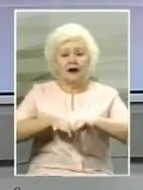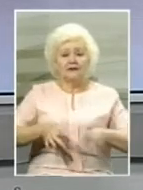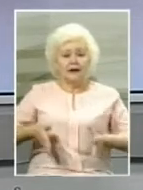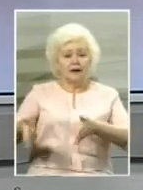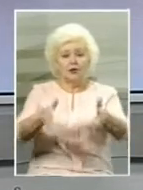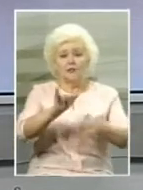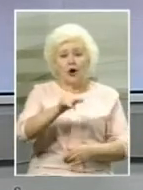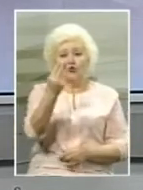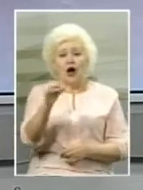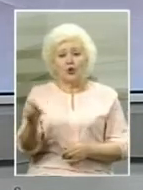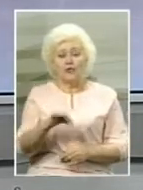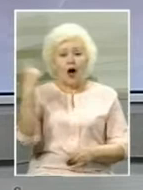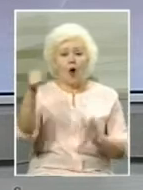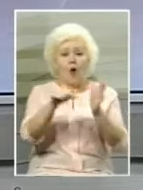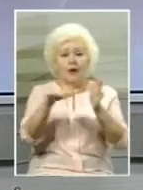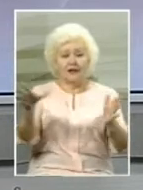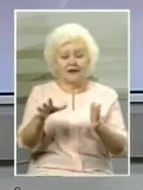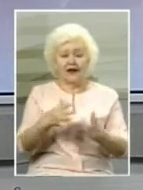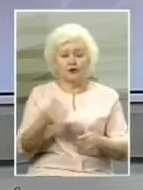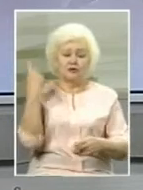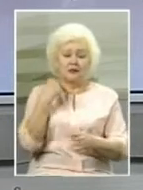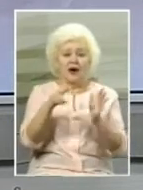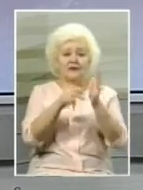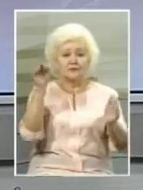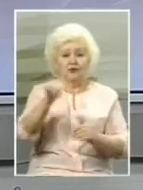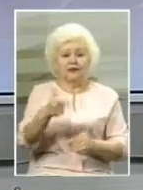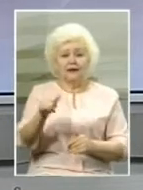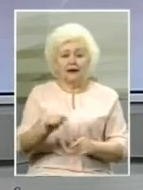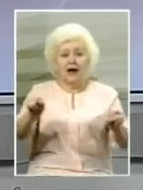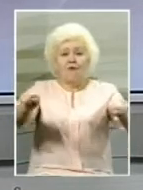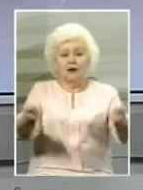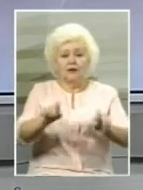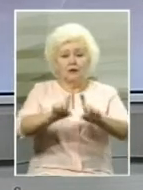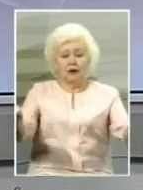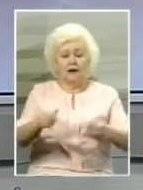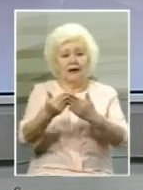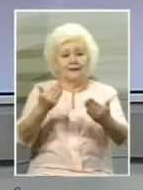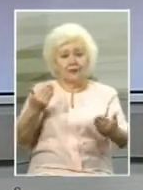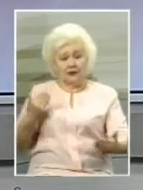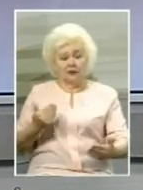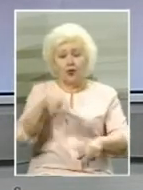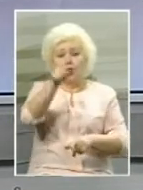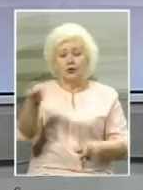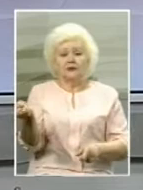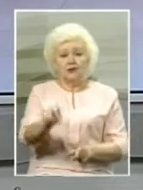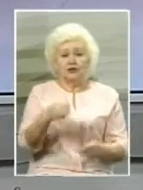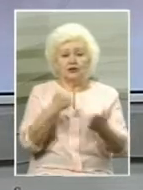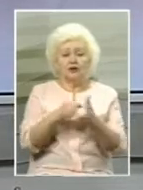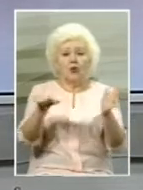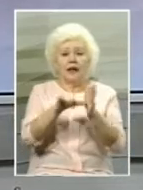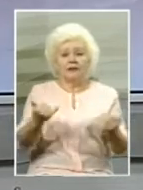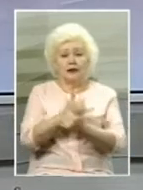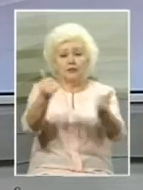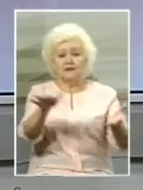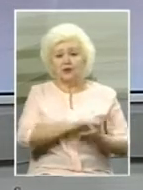проспекті Ушакова. Обленерго за борги у 800 тисяч гривень знеструмило магазин напередодні. Люди прийшли до